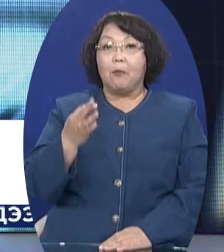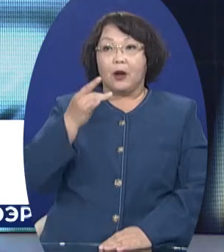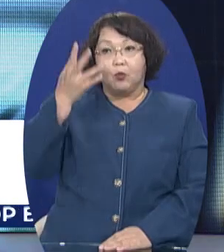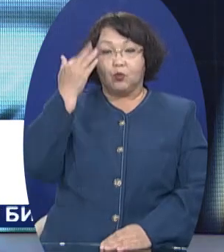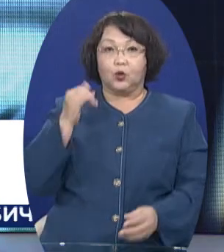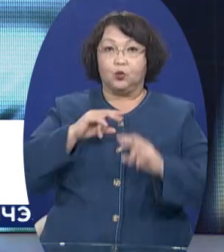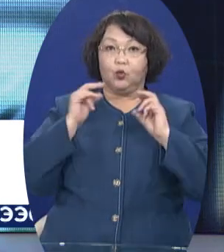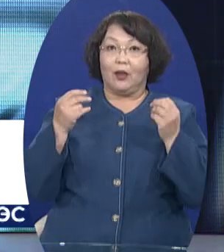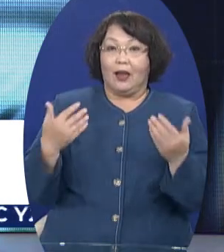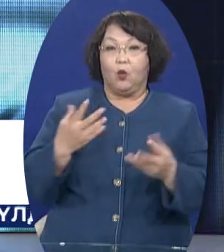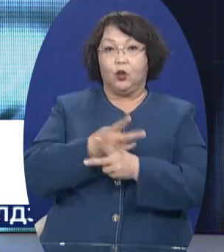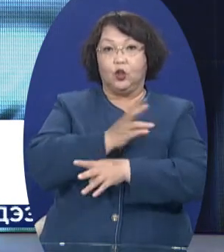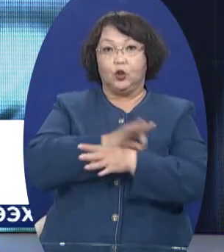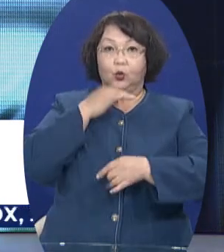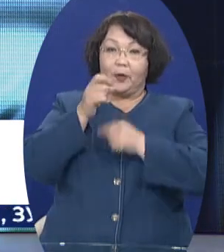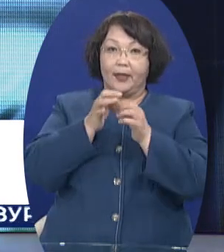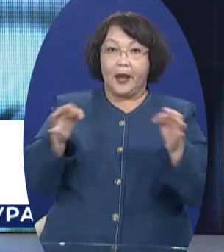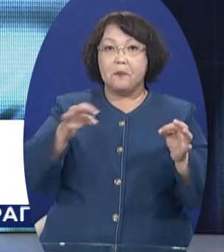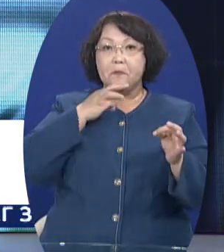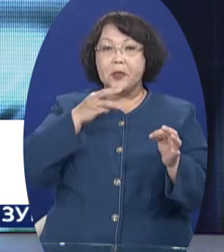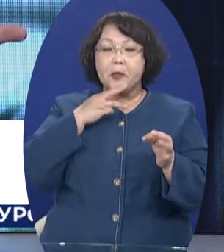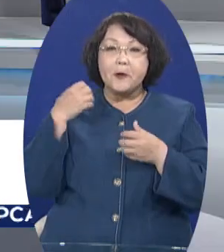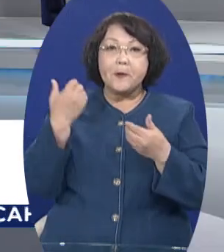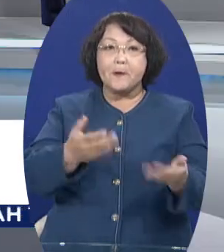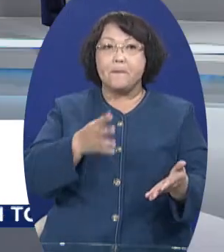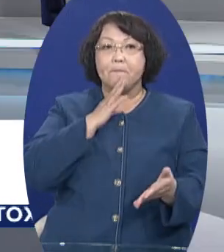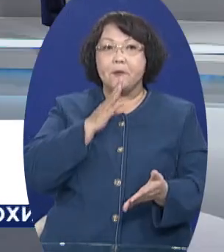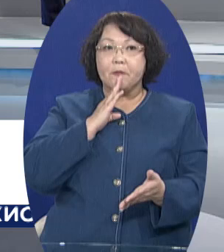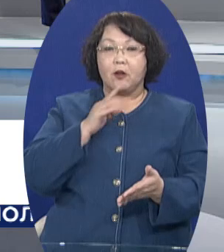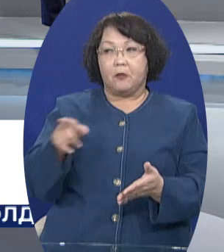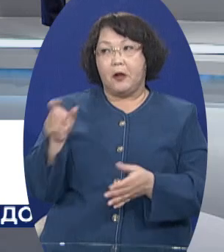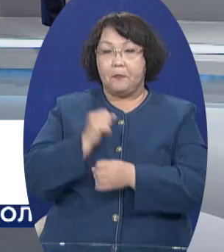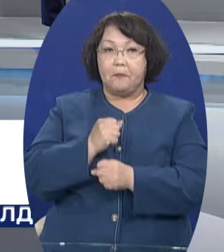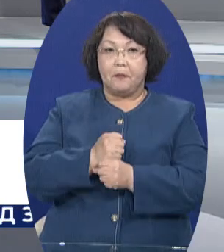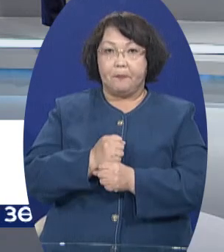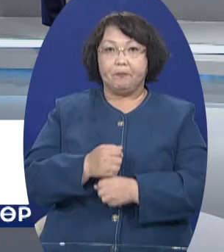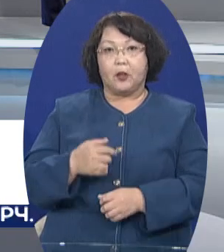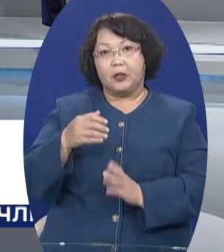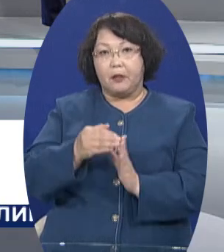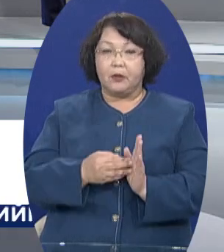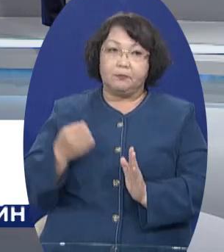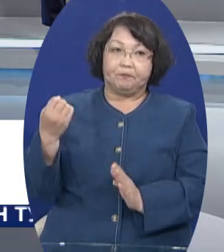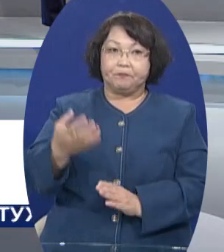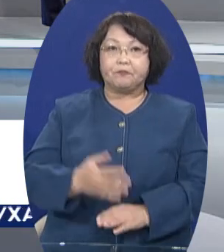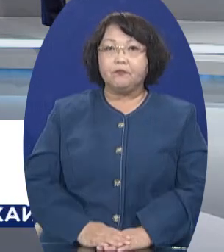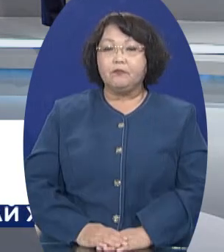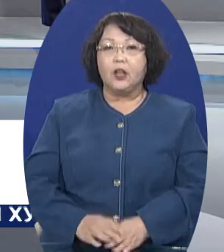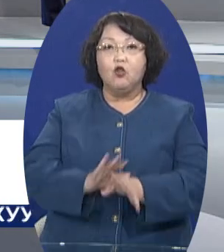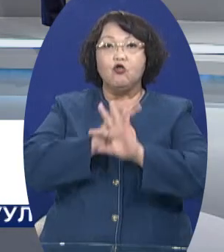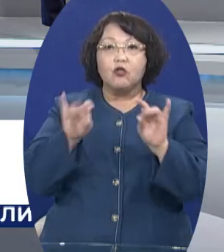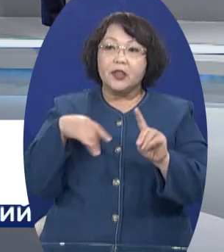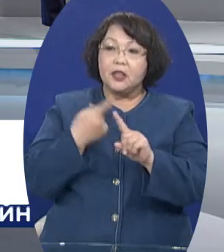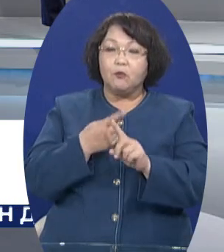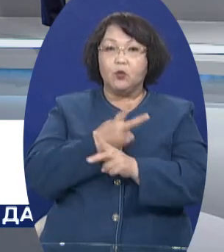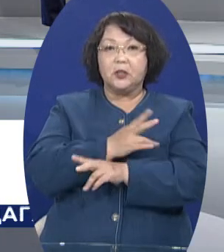одоо хуулийн төслүүдийн талаар дэлгэрэнгүй мэдээлэл өгөхөөр студид сэтгүүлч Жамбал ажиллаж байна. Жамбала түрүү хэлсэн одоо хуулийн төслүүдээс гадна өөр одоо олон анхаарлыг татаж